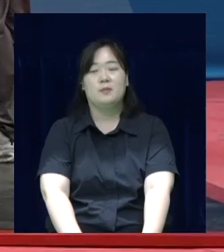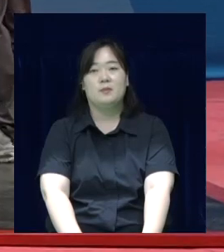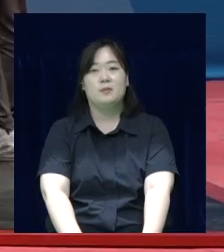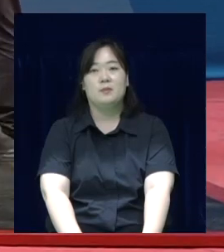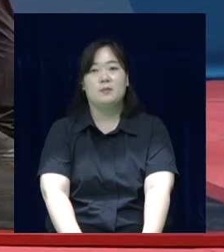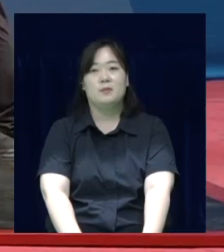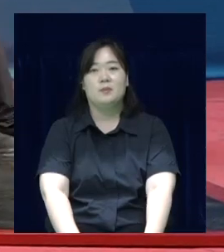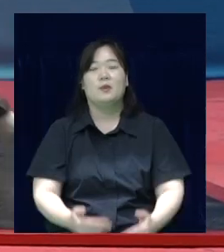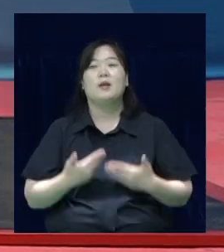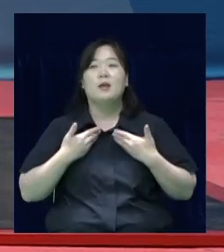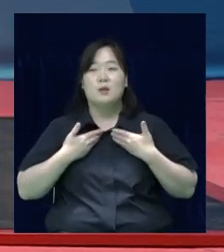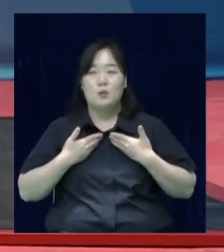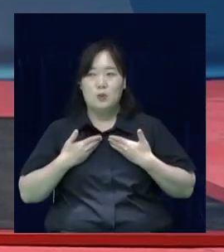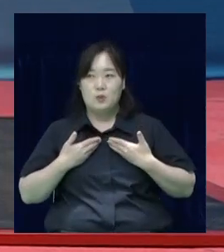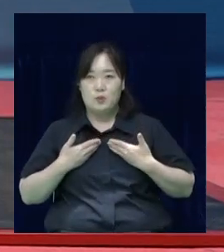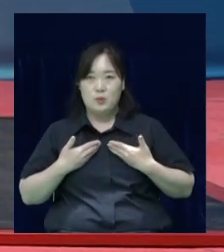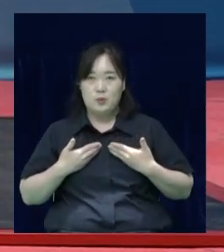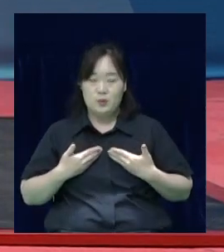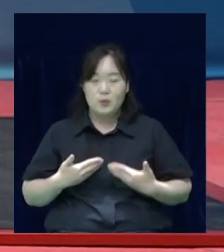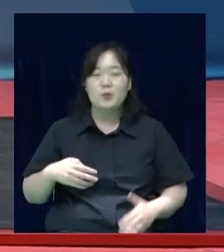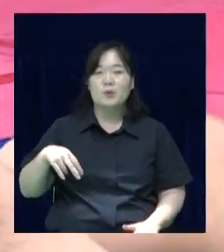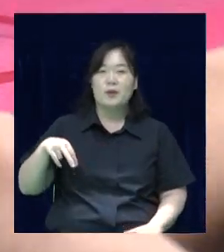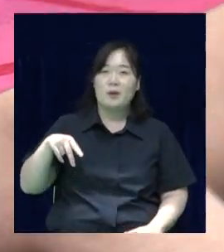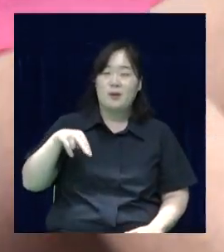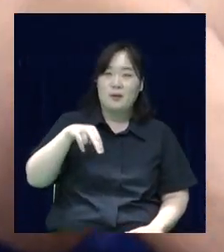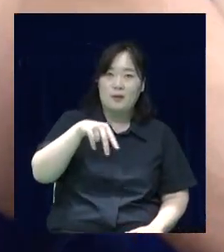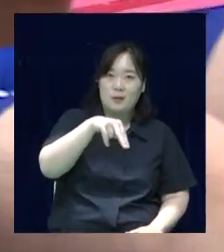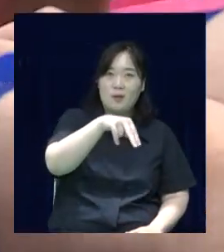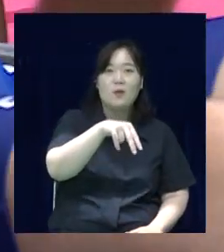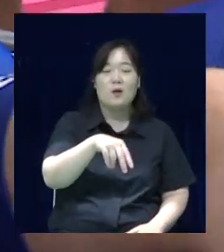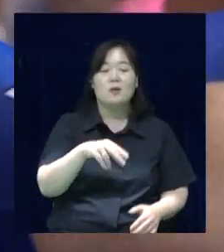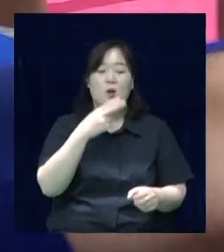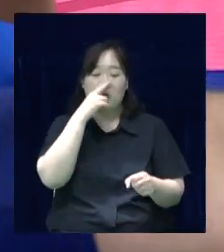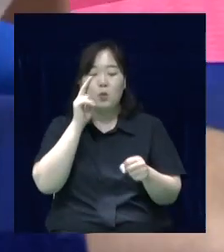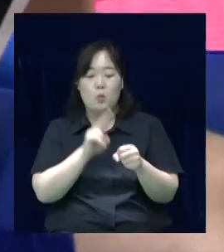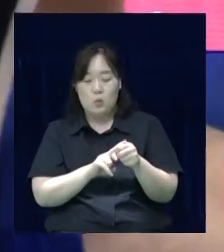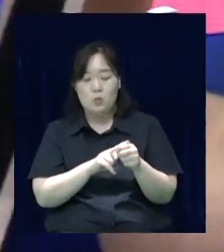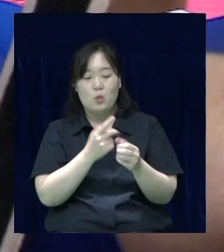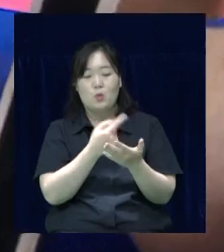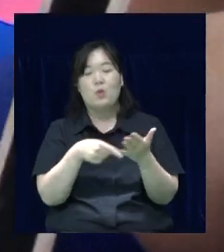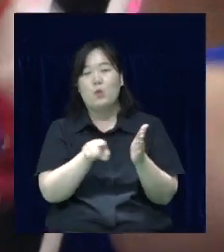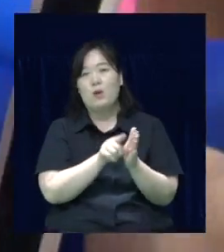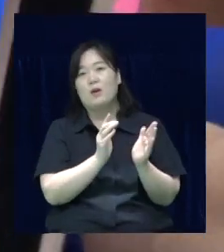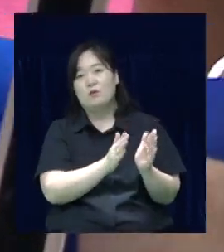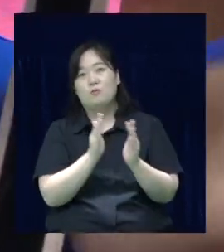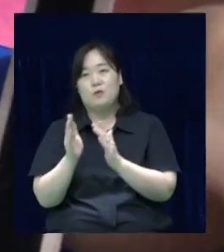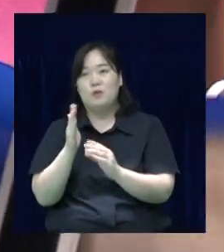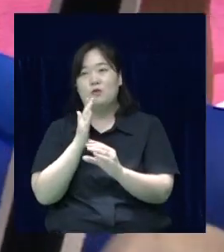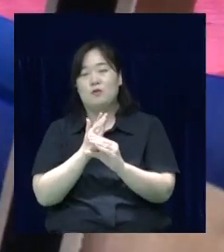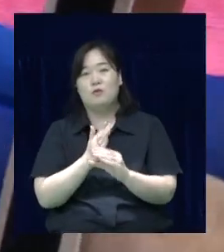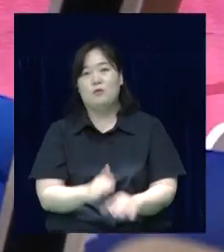침착하게 이제 걸어와서 도전을 위한 준비를 이어가고 있습니다.